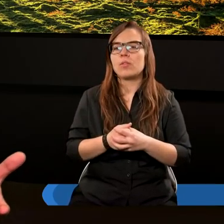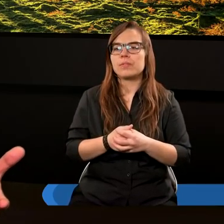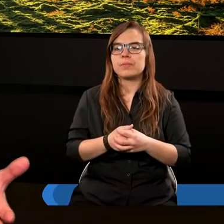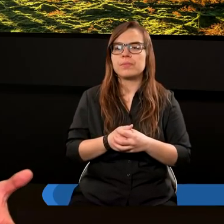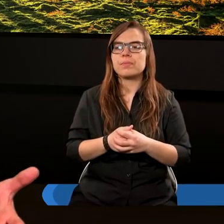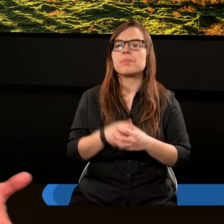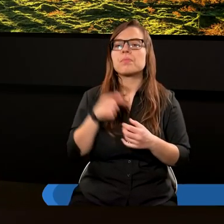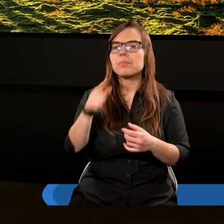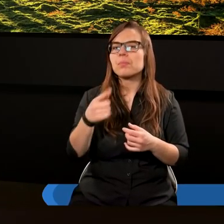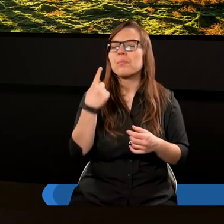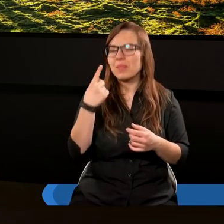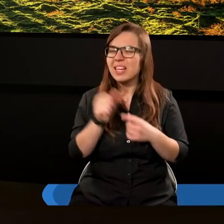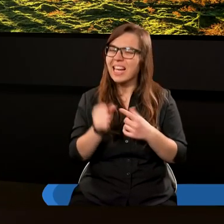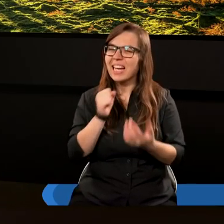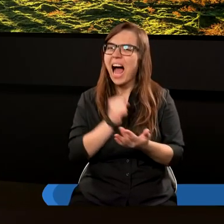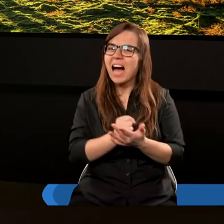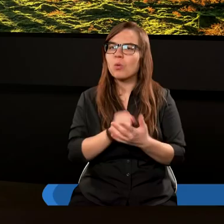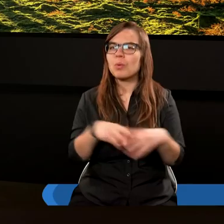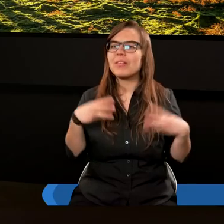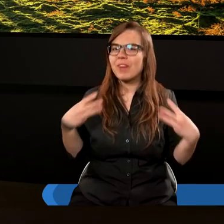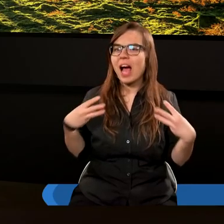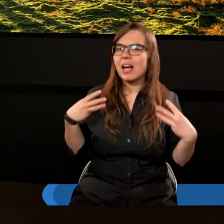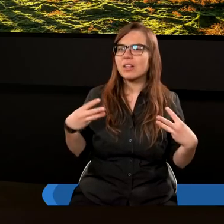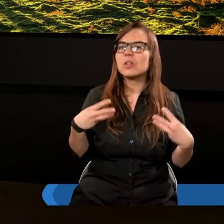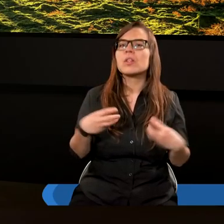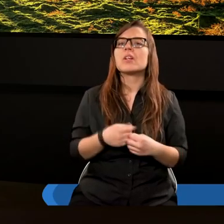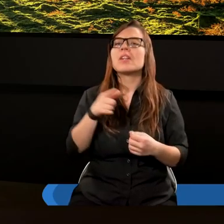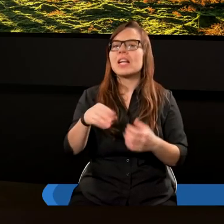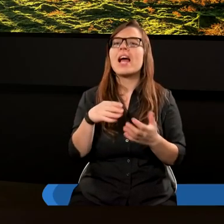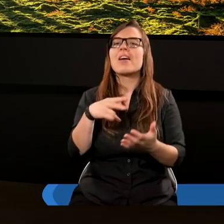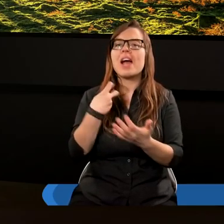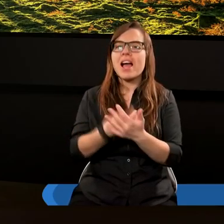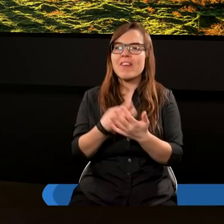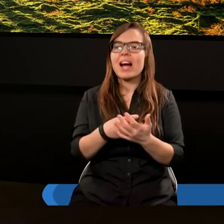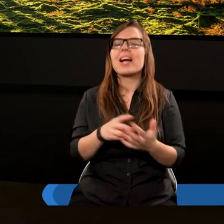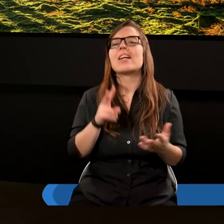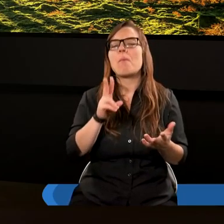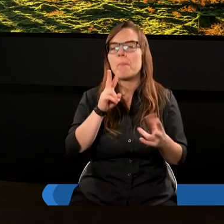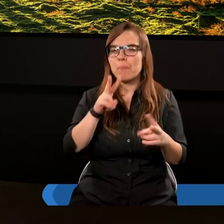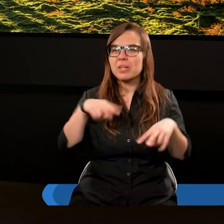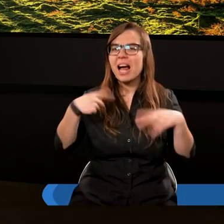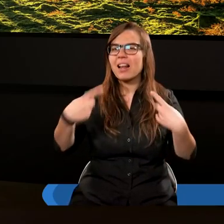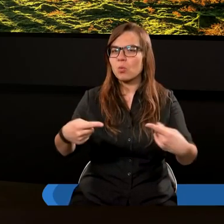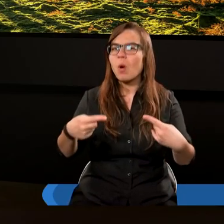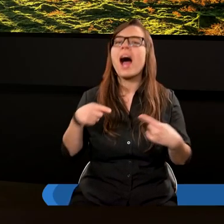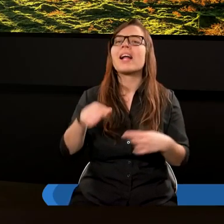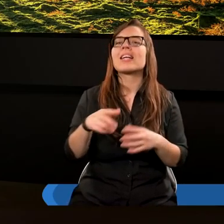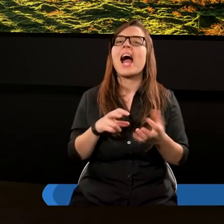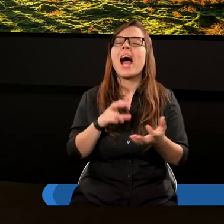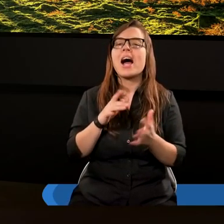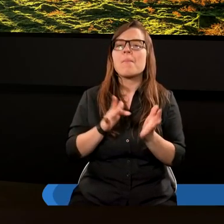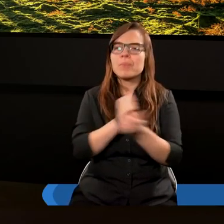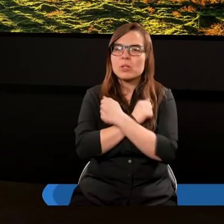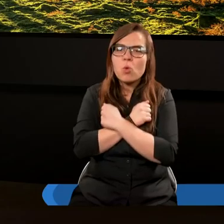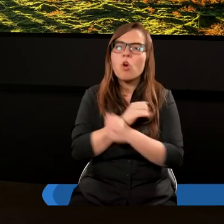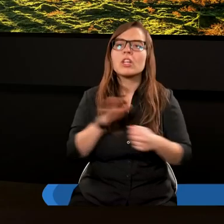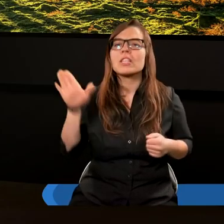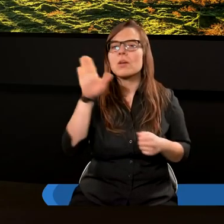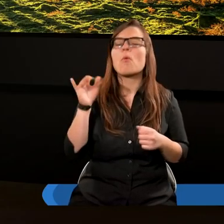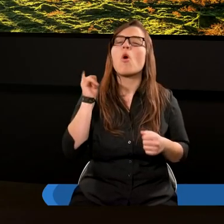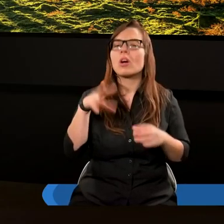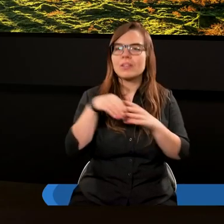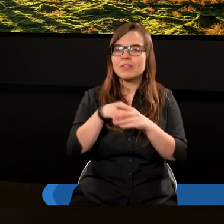pod siłą Jego argumentów. Tego, że nie przyjęli tej Ewangelii, tego posłania czystej miłości, Bożej, odrzucili to, no